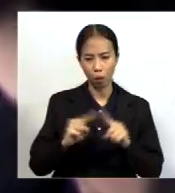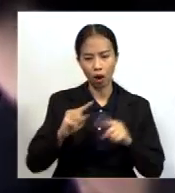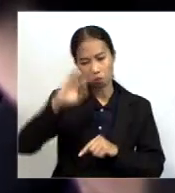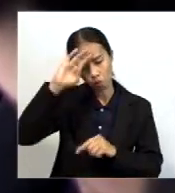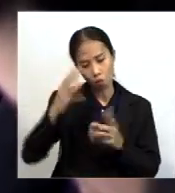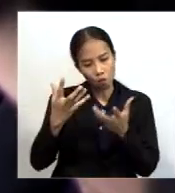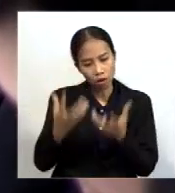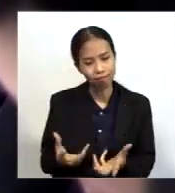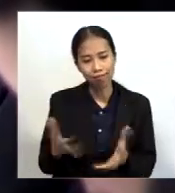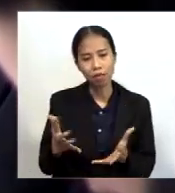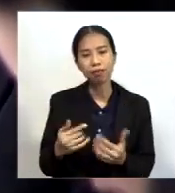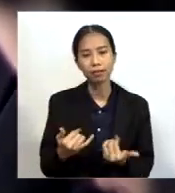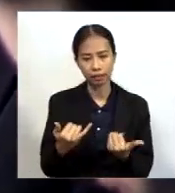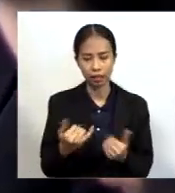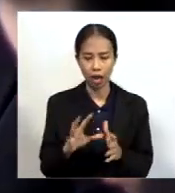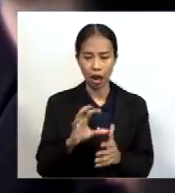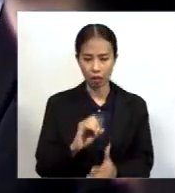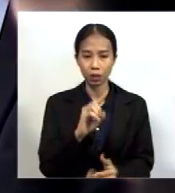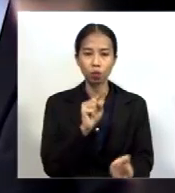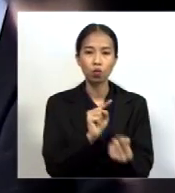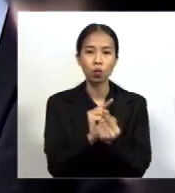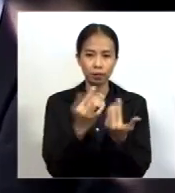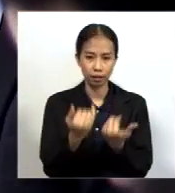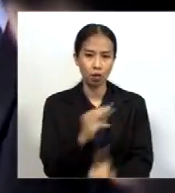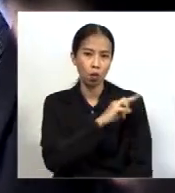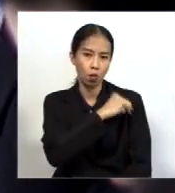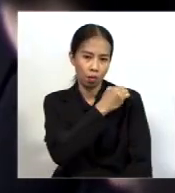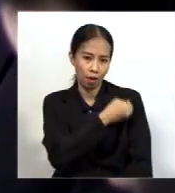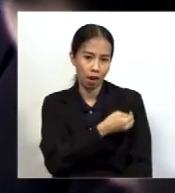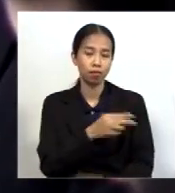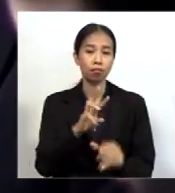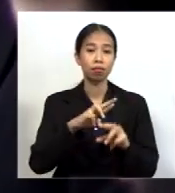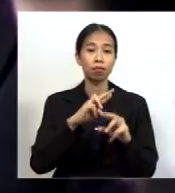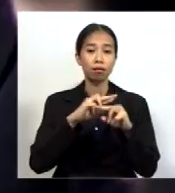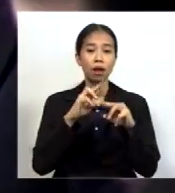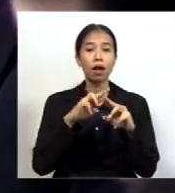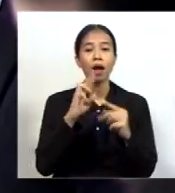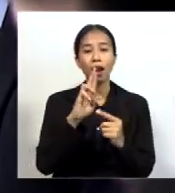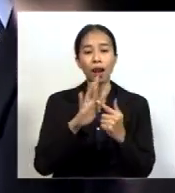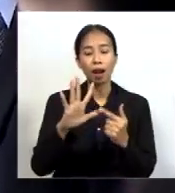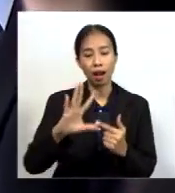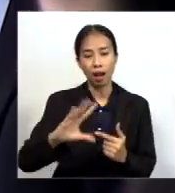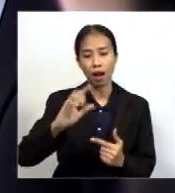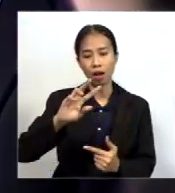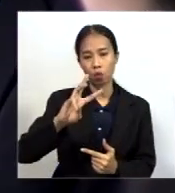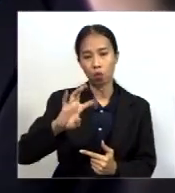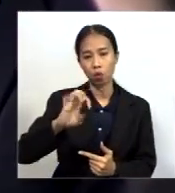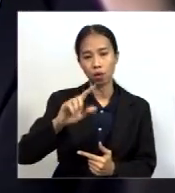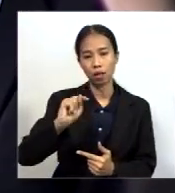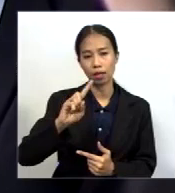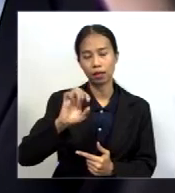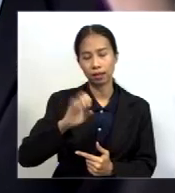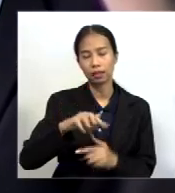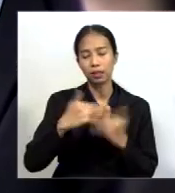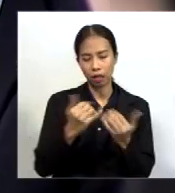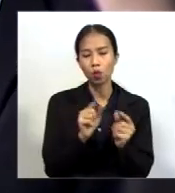ก็ถือว่าเป็นผู้ป่วยยืนยันรายที่51ขณะนี้อยู่ที่โรงพยาบาลราชวิถีส่วนรายถัดมาคือรายที่